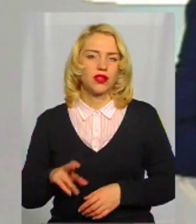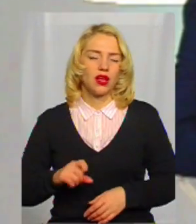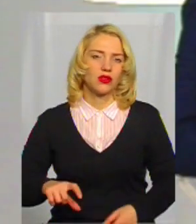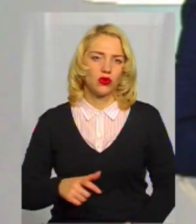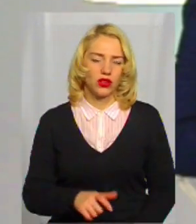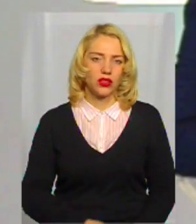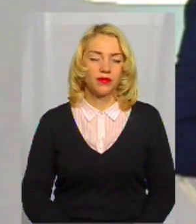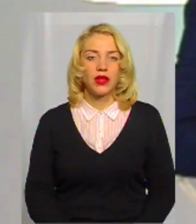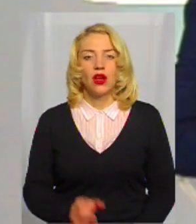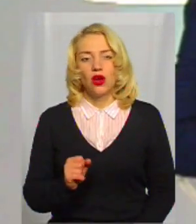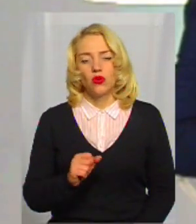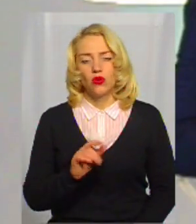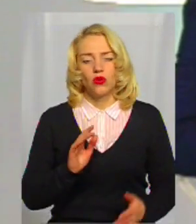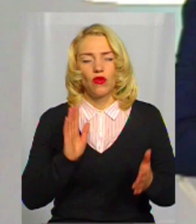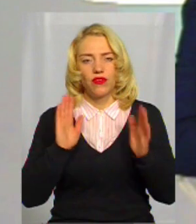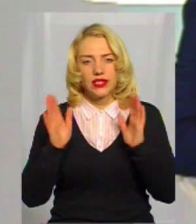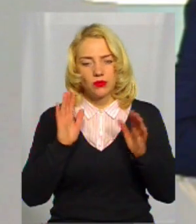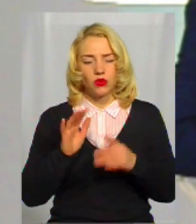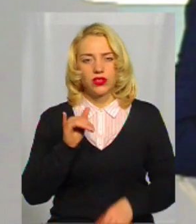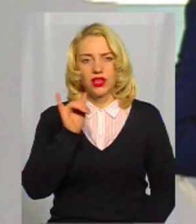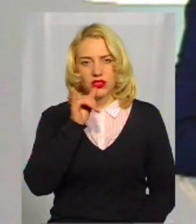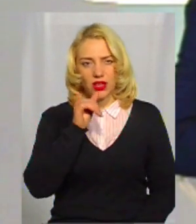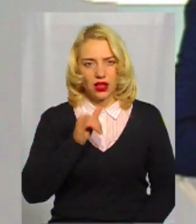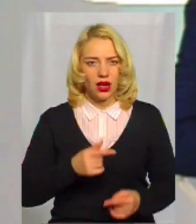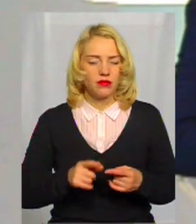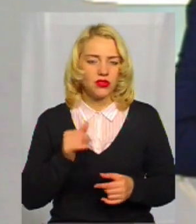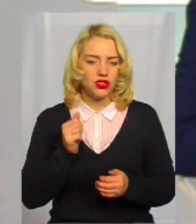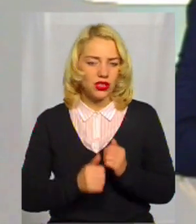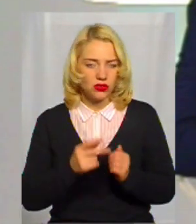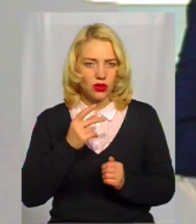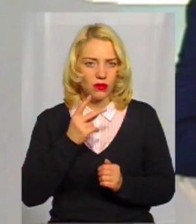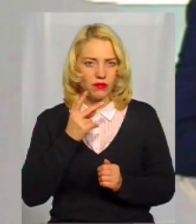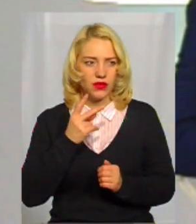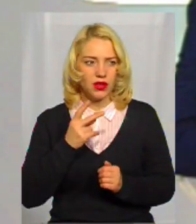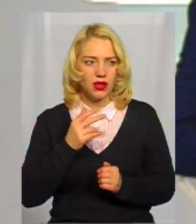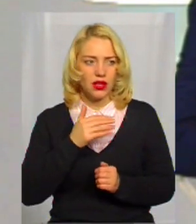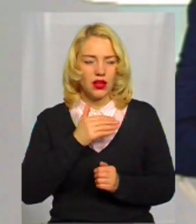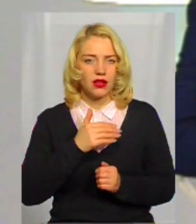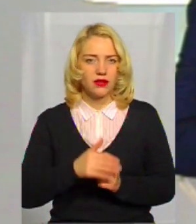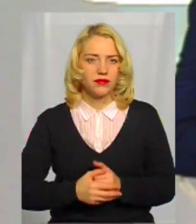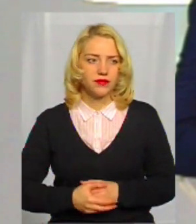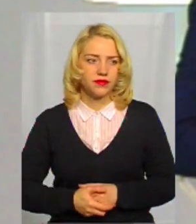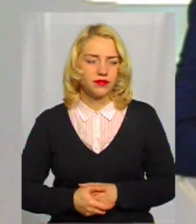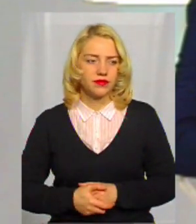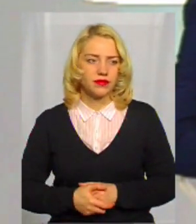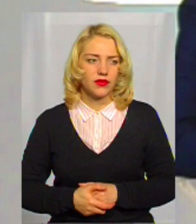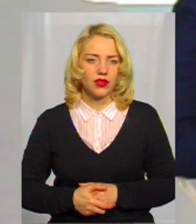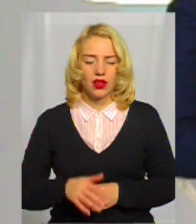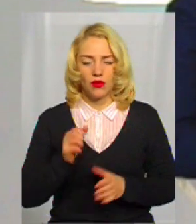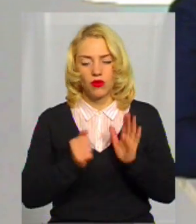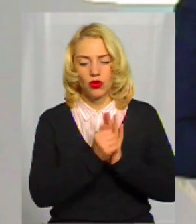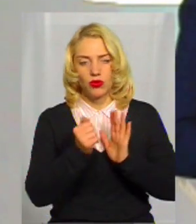У соціальних мережах, в Фейсбуці та Інстаграмі, дуже багато пабліків про наше місце. Місто нерідко